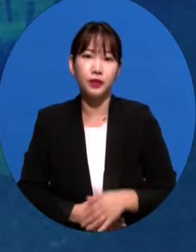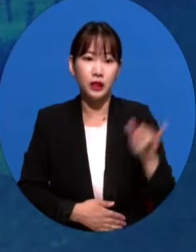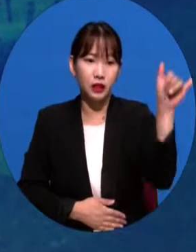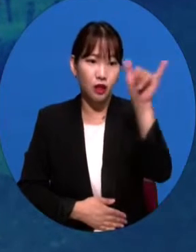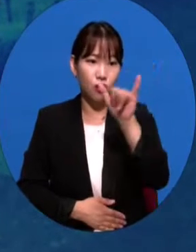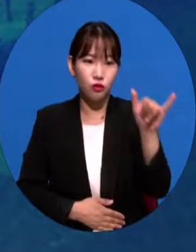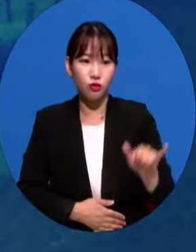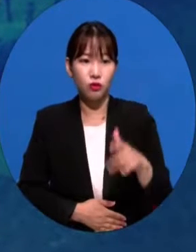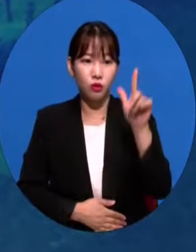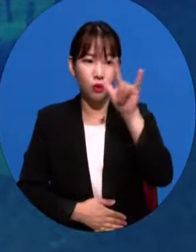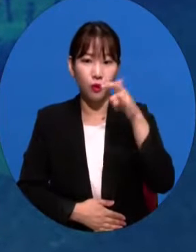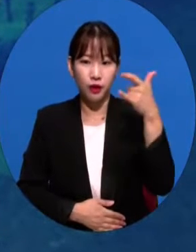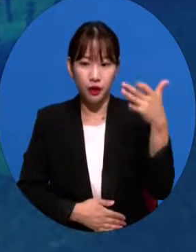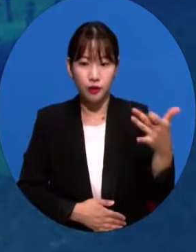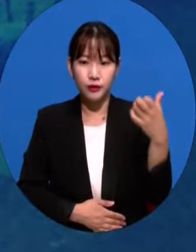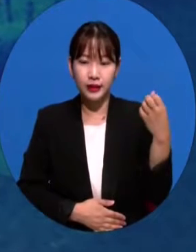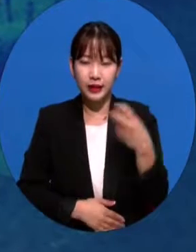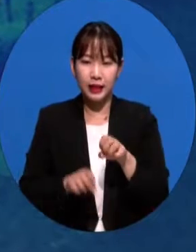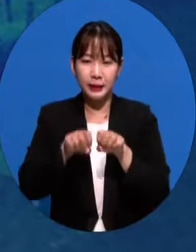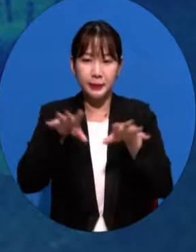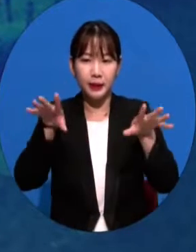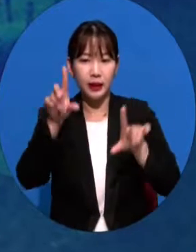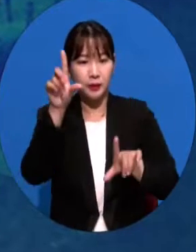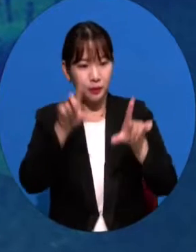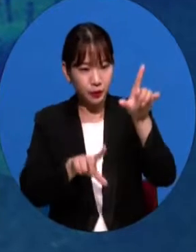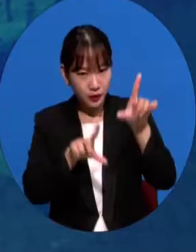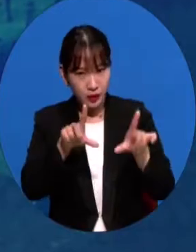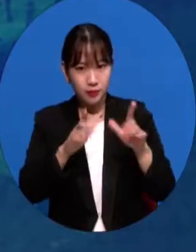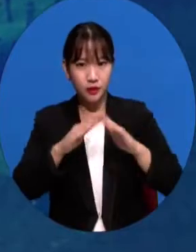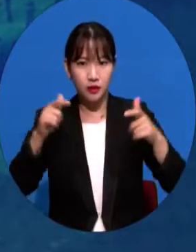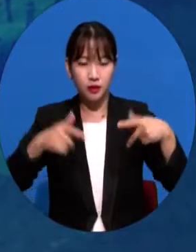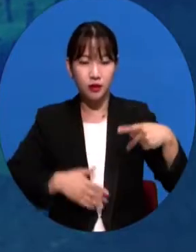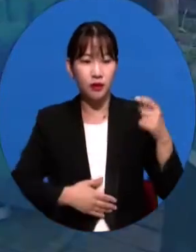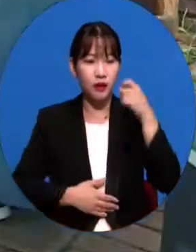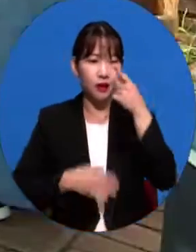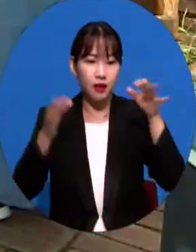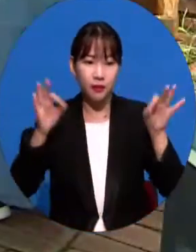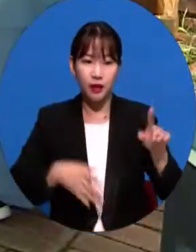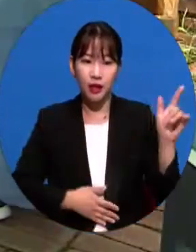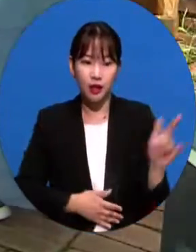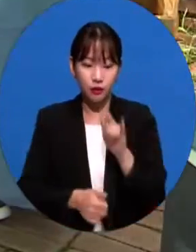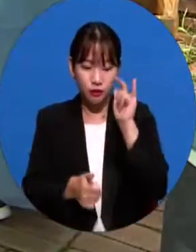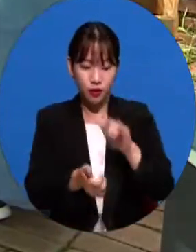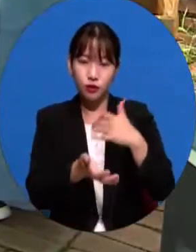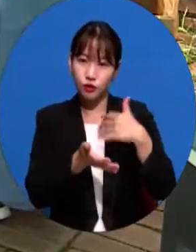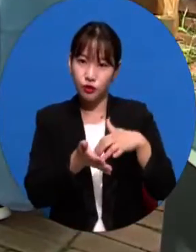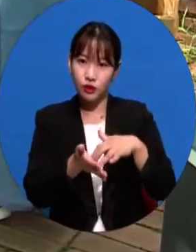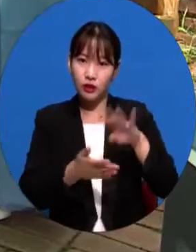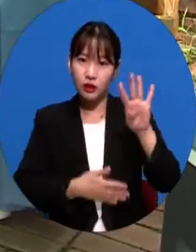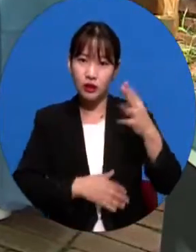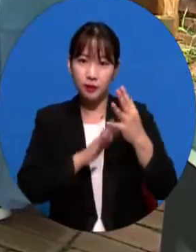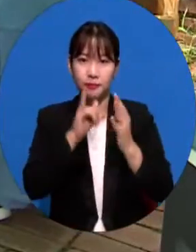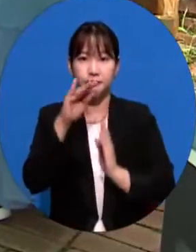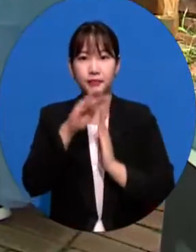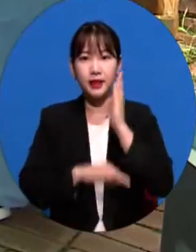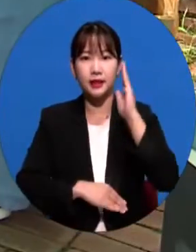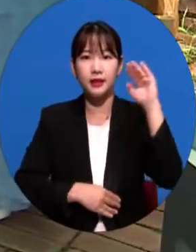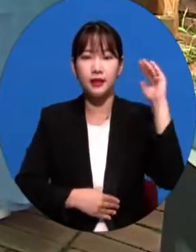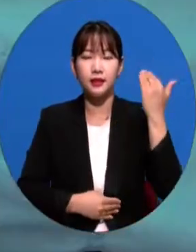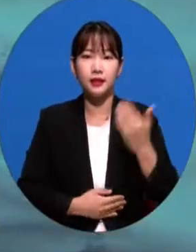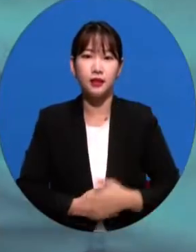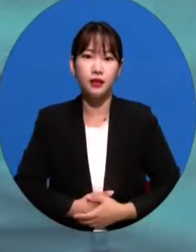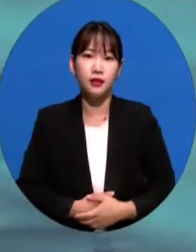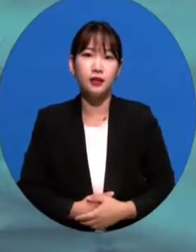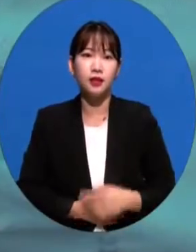전국적으로 코로나 1구 가제 유행 조짐을 보인 가운데 전남 에서도 한달여만에 하루 확진 자수가 4백 명을 넘어섰습니다